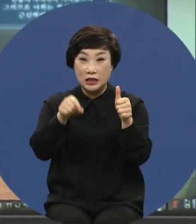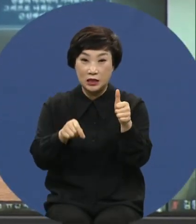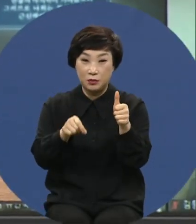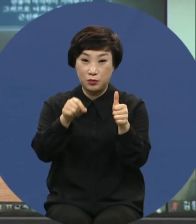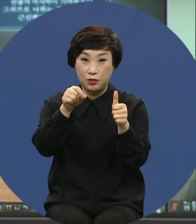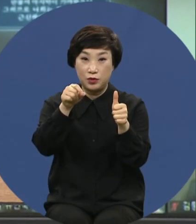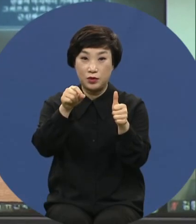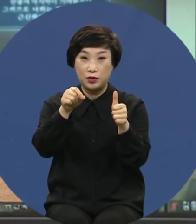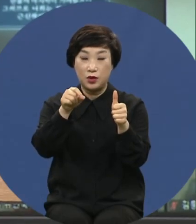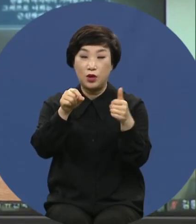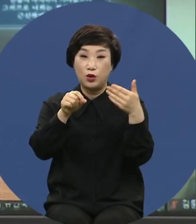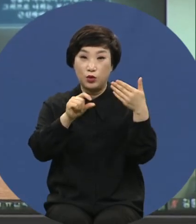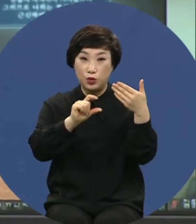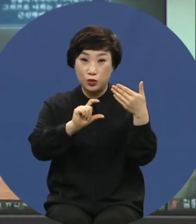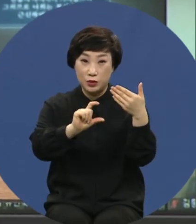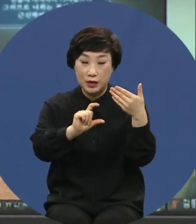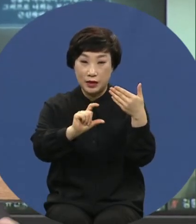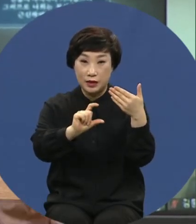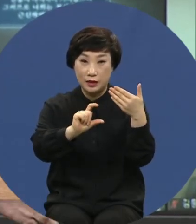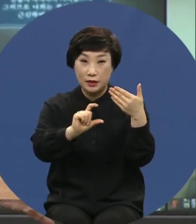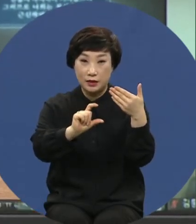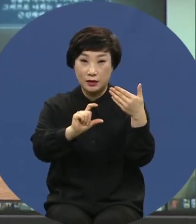히브리서 9장